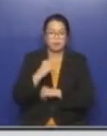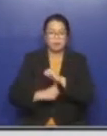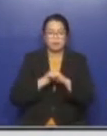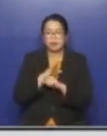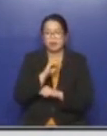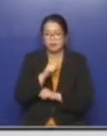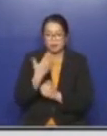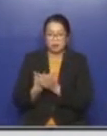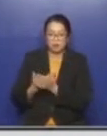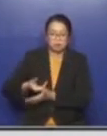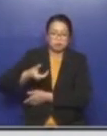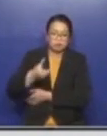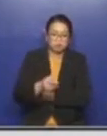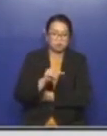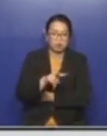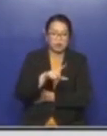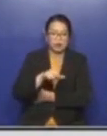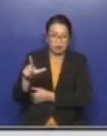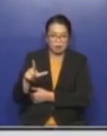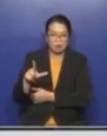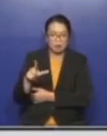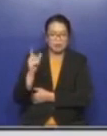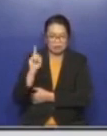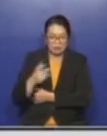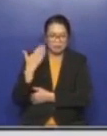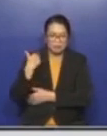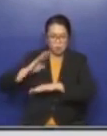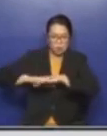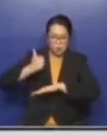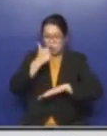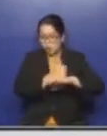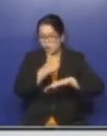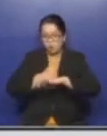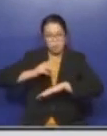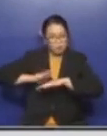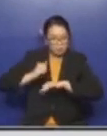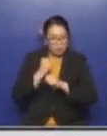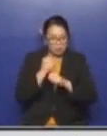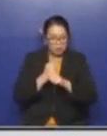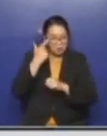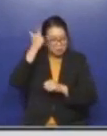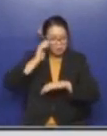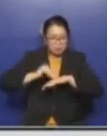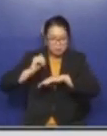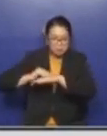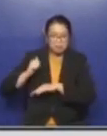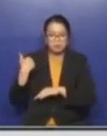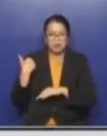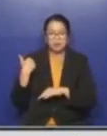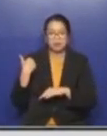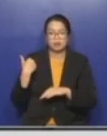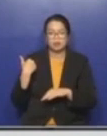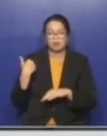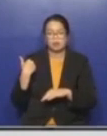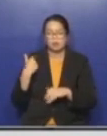พราะนั้นสถานีโทรทัศน์แห่งนี้มีมือบริหารมีมือทำงานที่เป็นคน